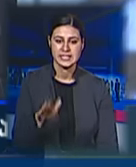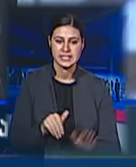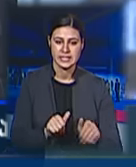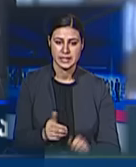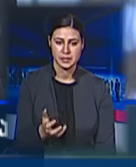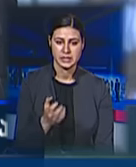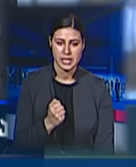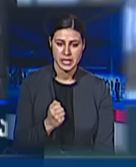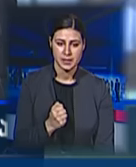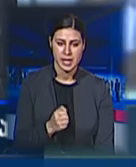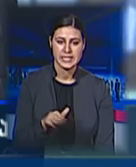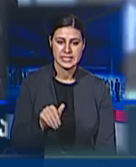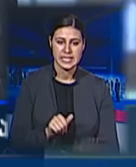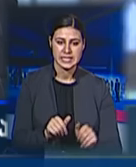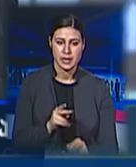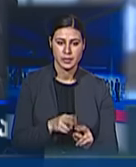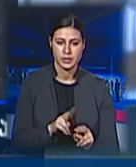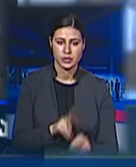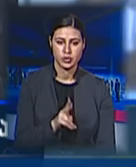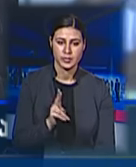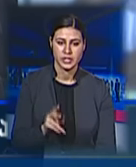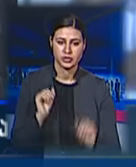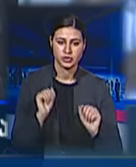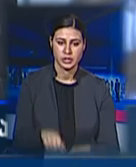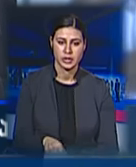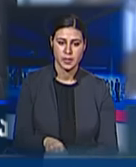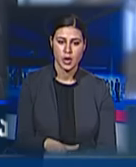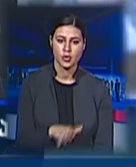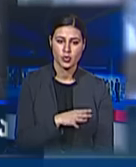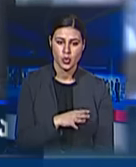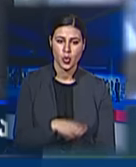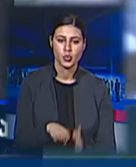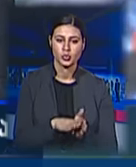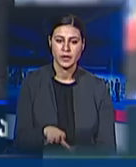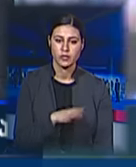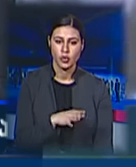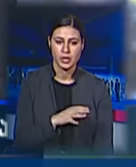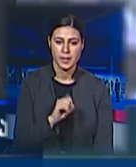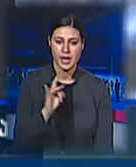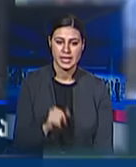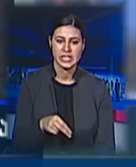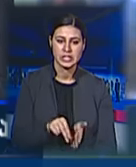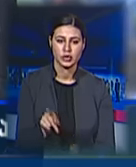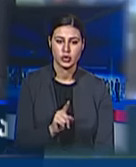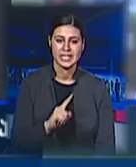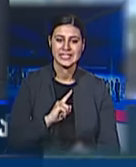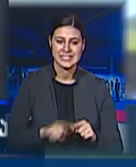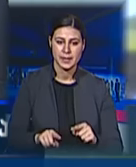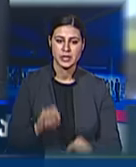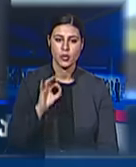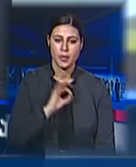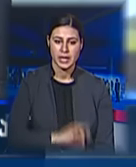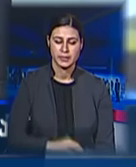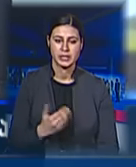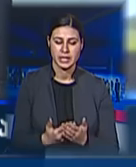აღება, სამომხმარებლო სესხები, რომელთაც შეიძლება უძრავი ქონება კი არა, აი იყიდონ რაღაცა სწრაფად